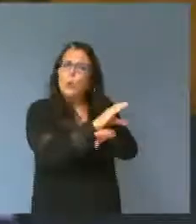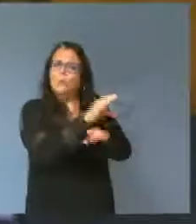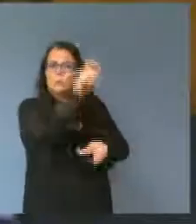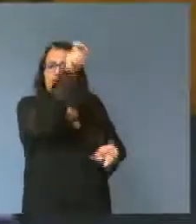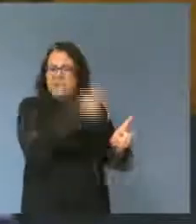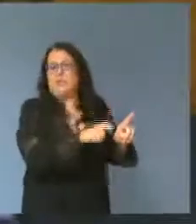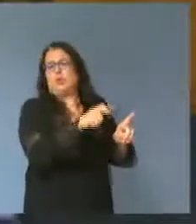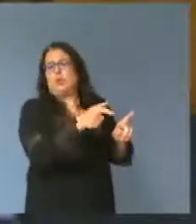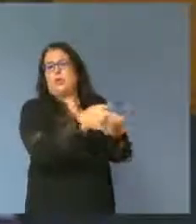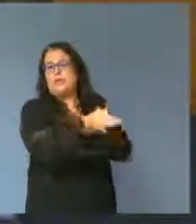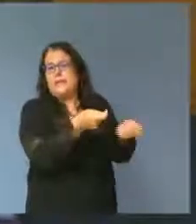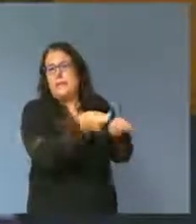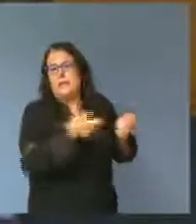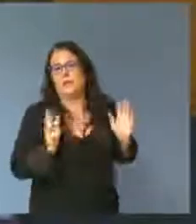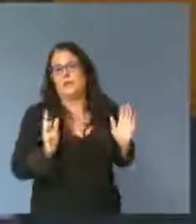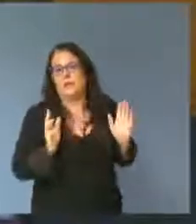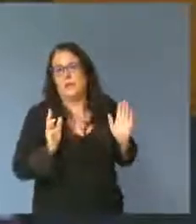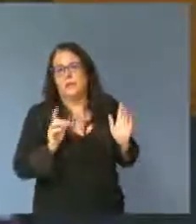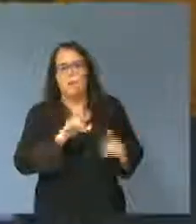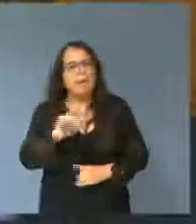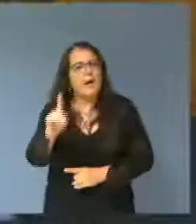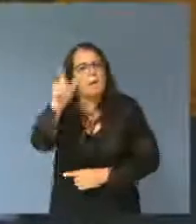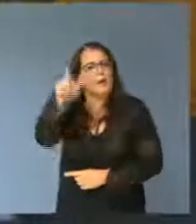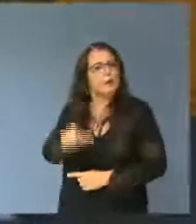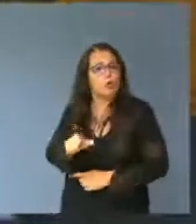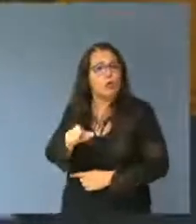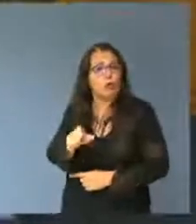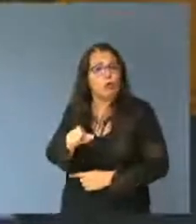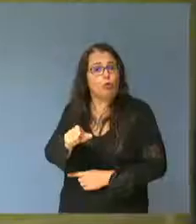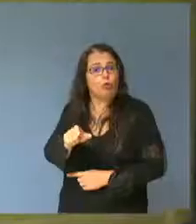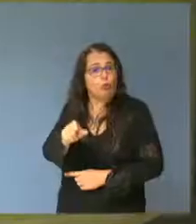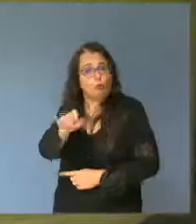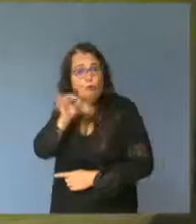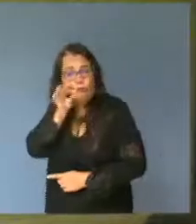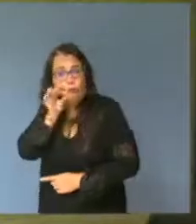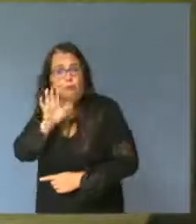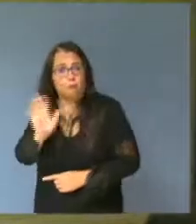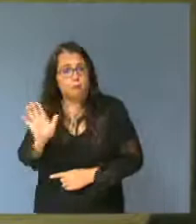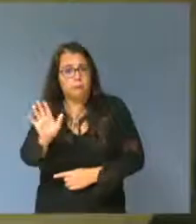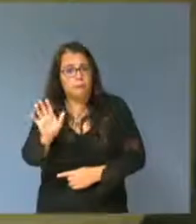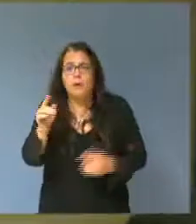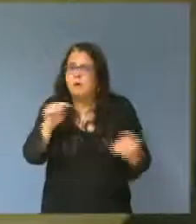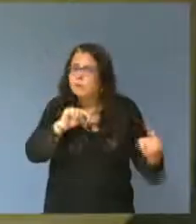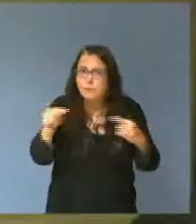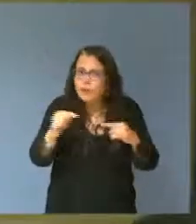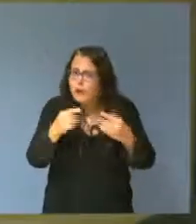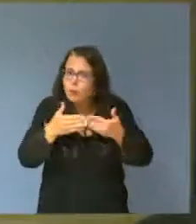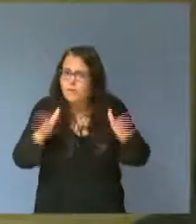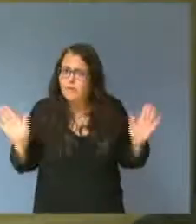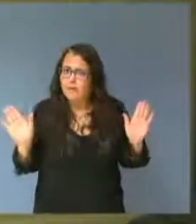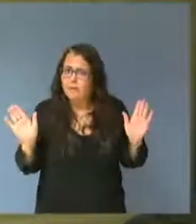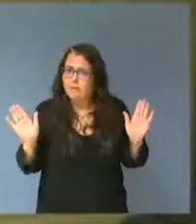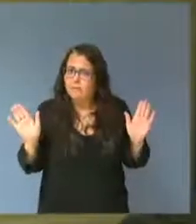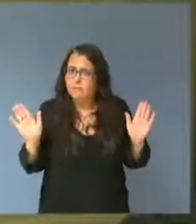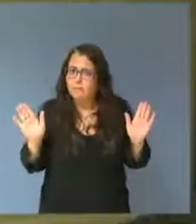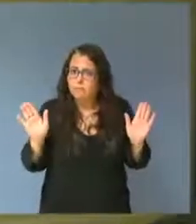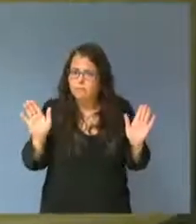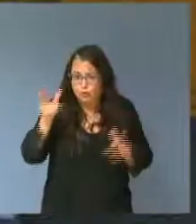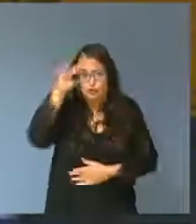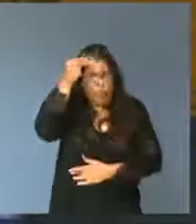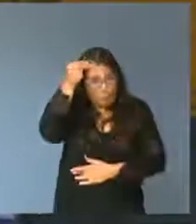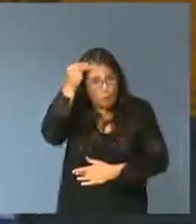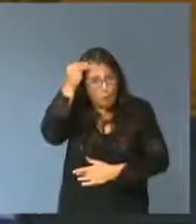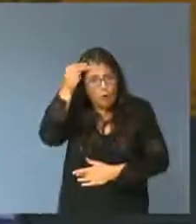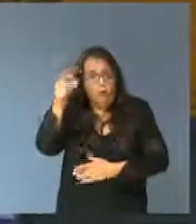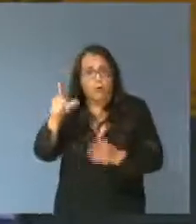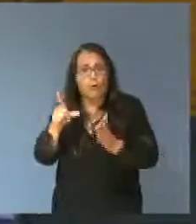consommateur. Voilà, le débat est posé. Mais moi, je suis quelqu'un de très ouvert et je peux comprendre qu'on soit opposé à la légalisation du cannabis.